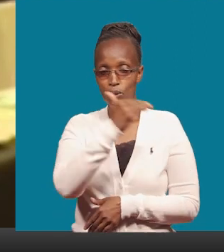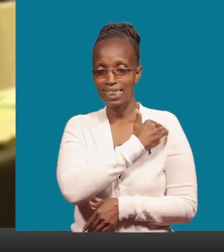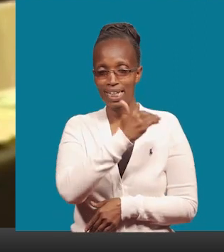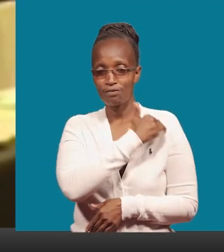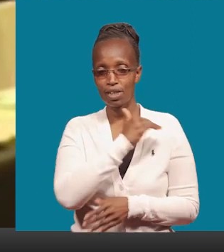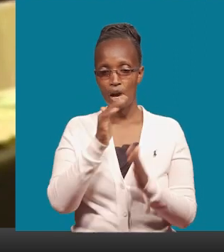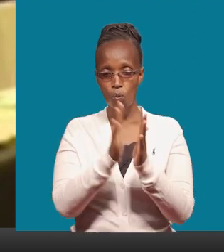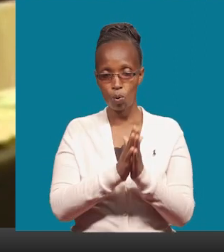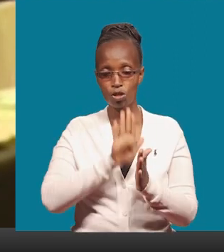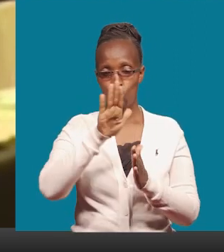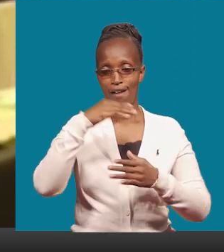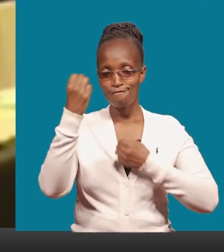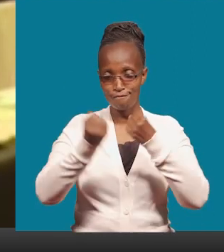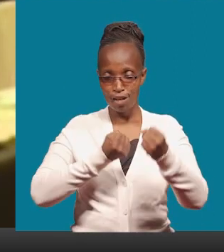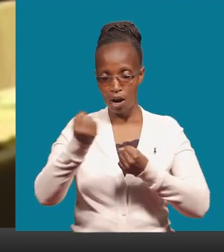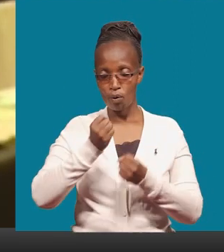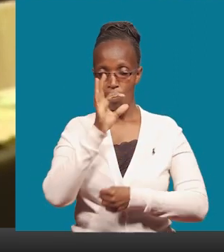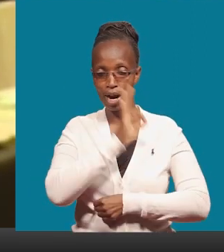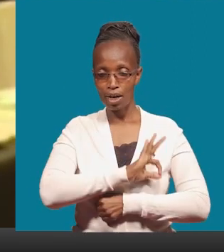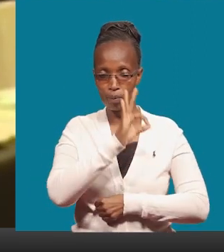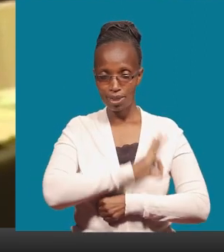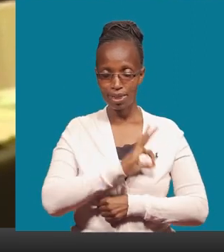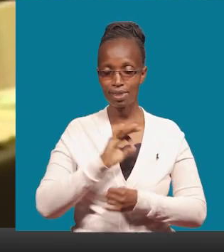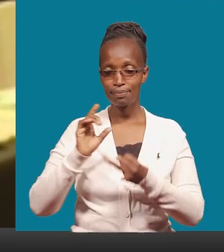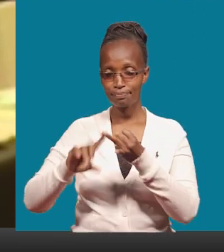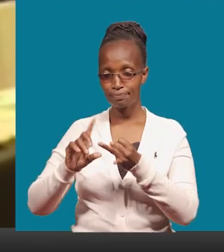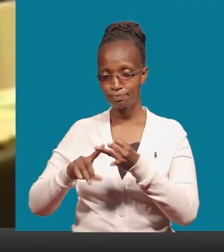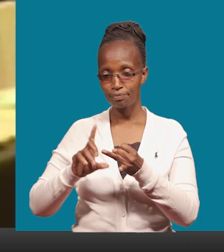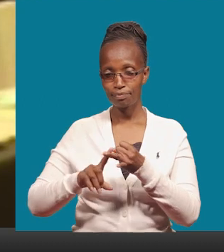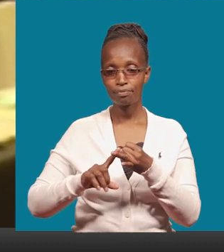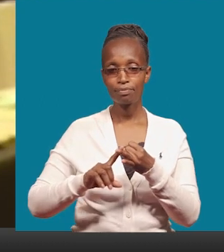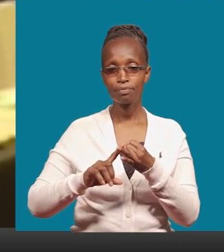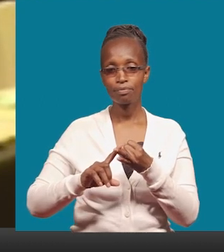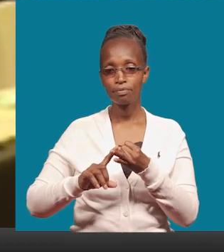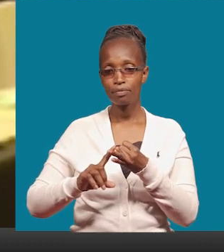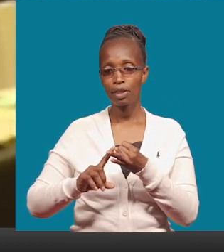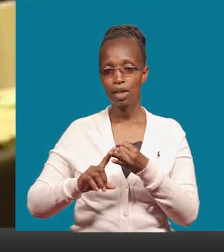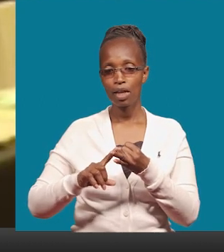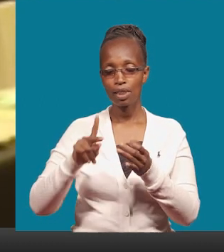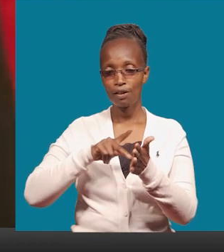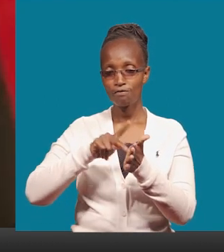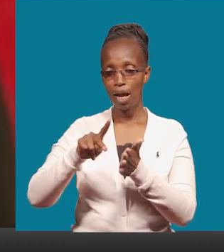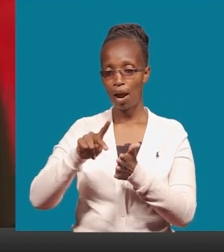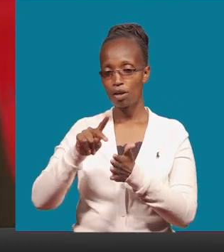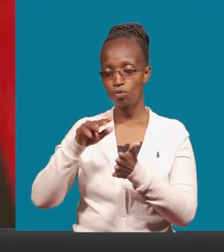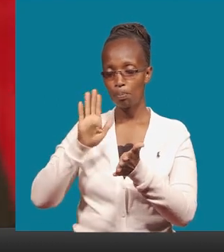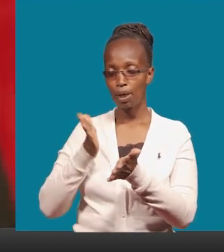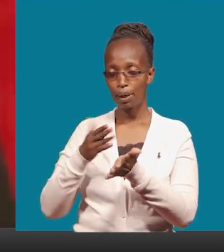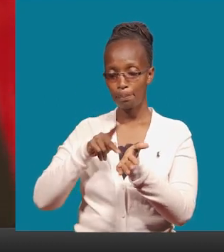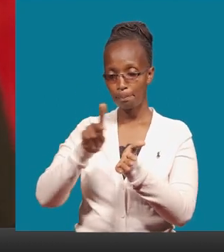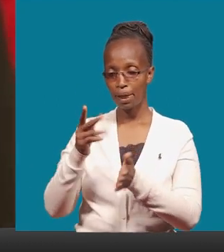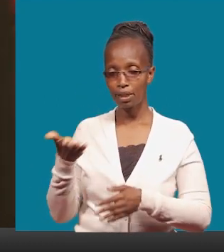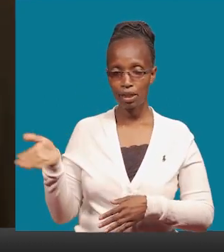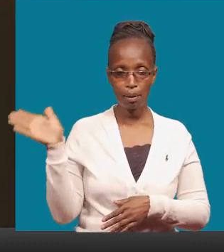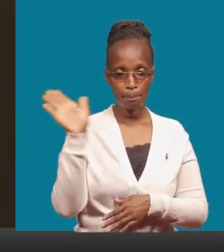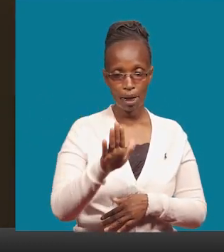will interfere with your car allowances, with your mileage